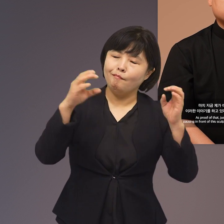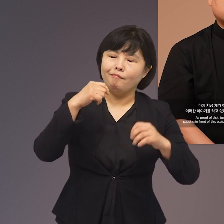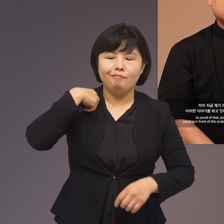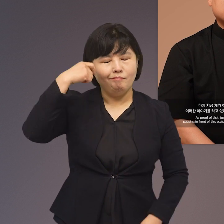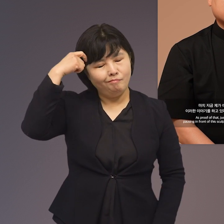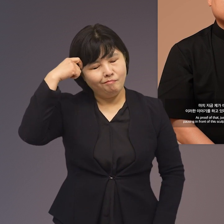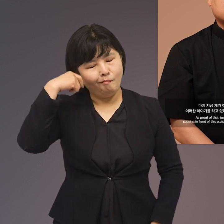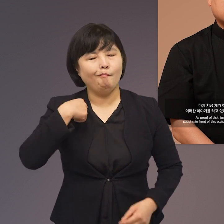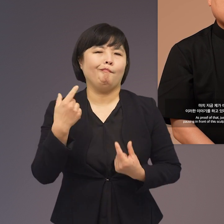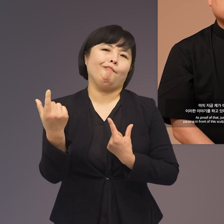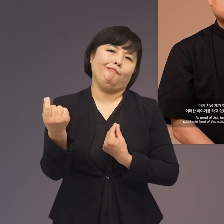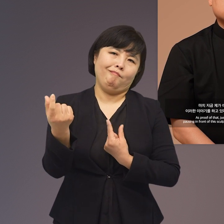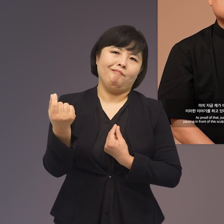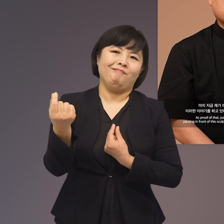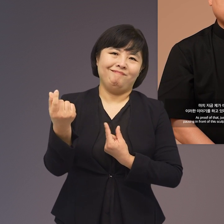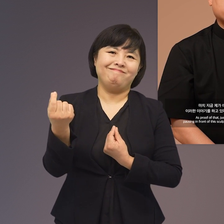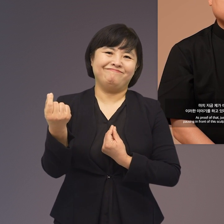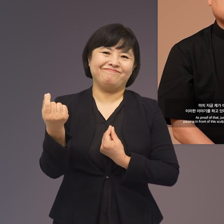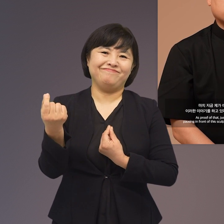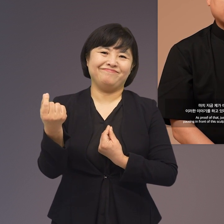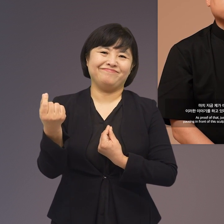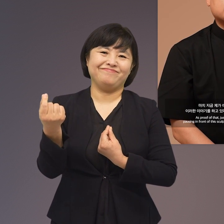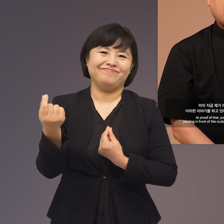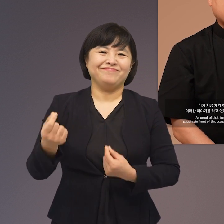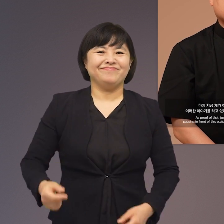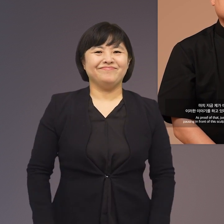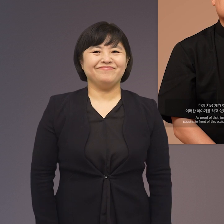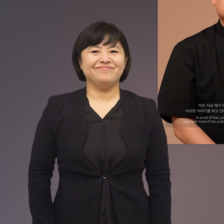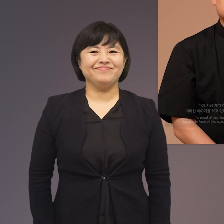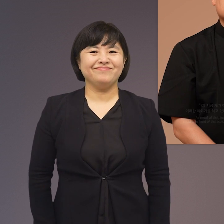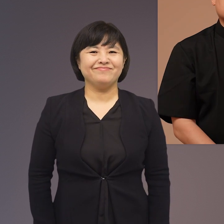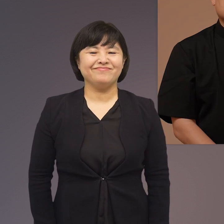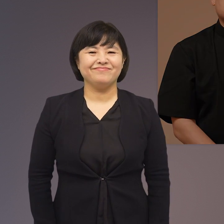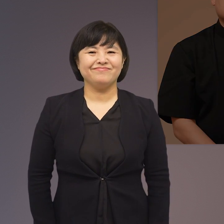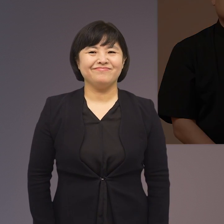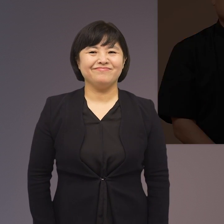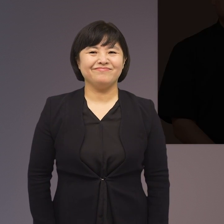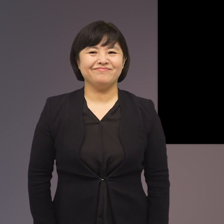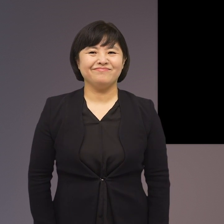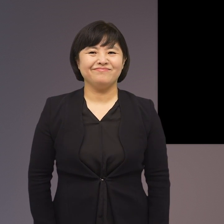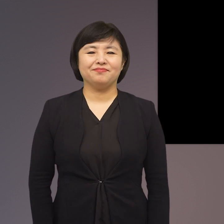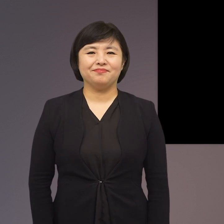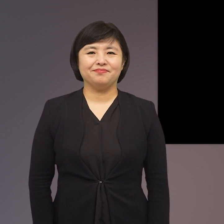앞에서 이러한 이야기를 하고 있다는 것만 봐도 말입니다.